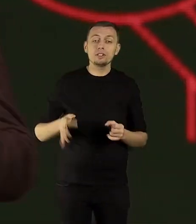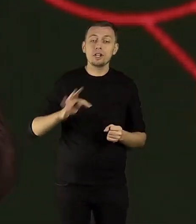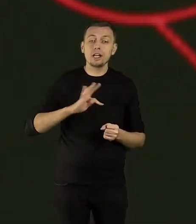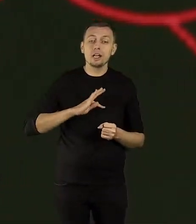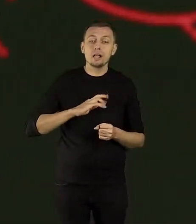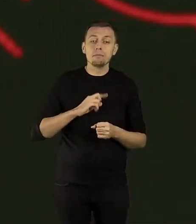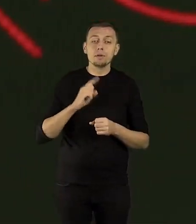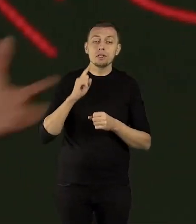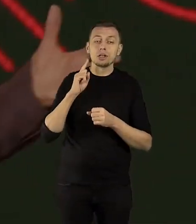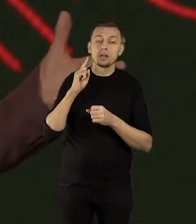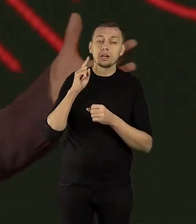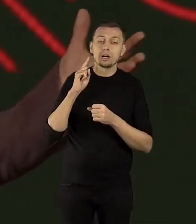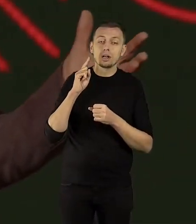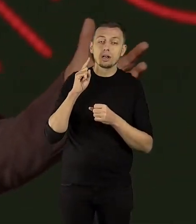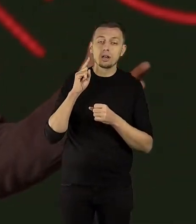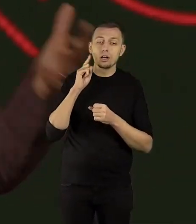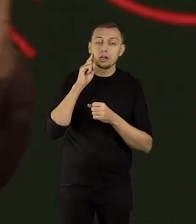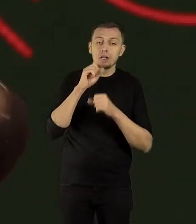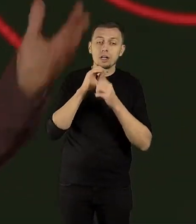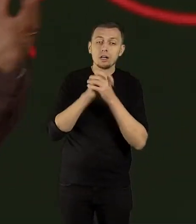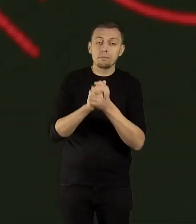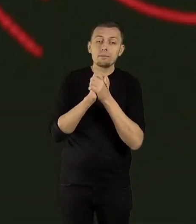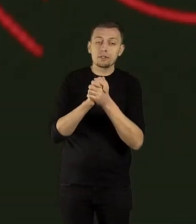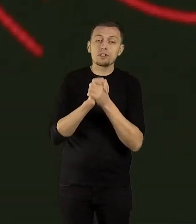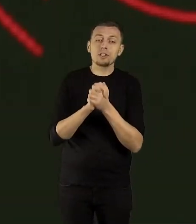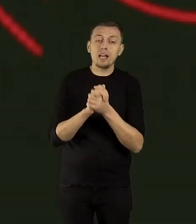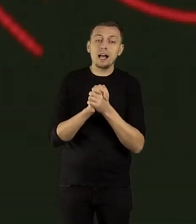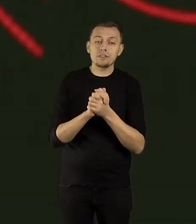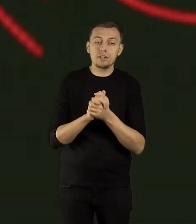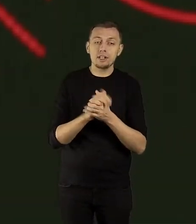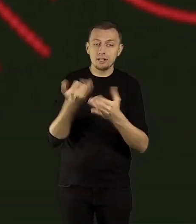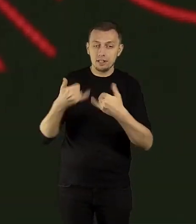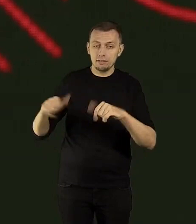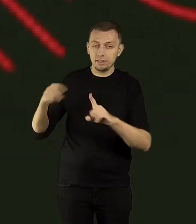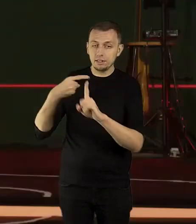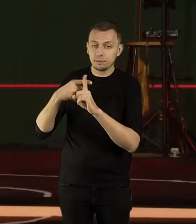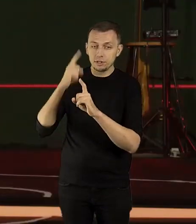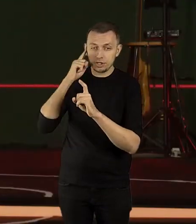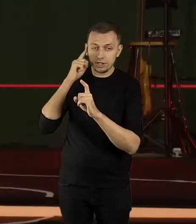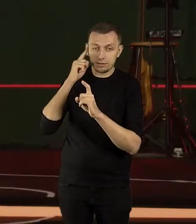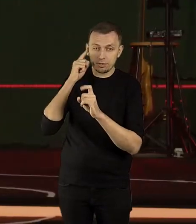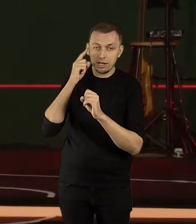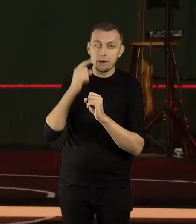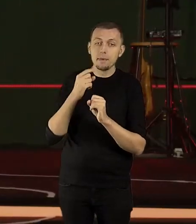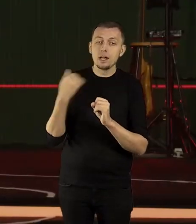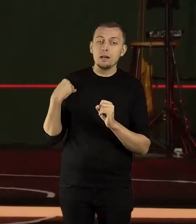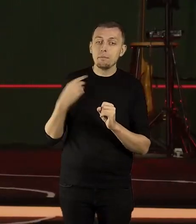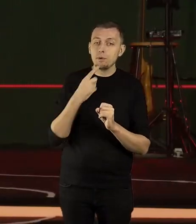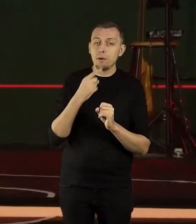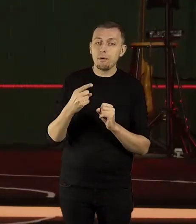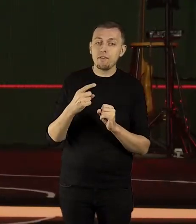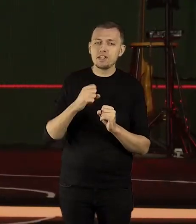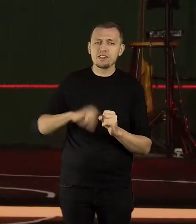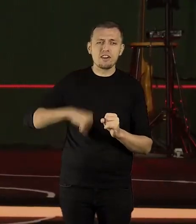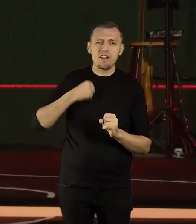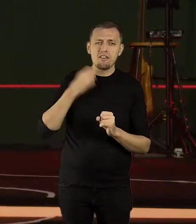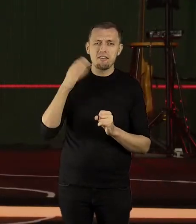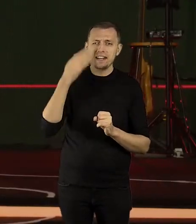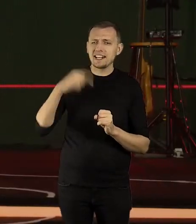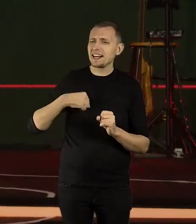Borysiuk, powiedział tak poruszające kazanie, że do tej pory jestem pod wrażeniem. Ale największa duchowa